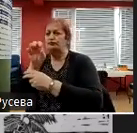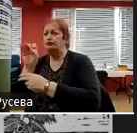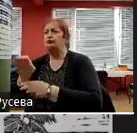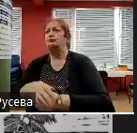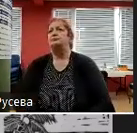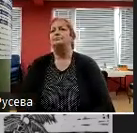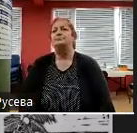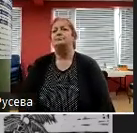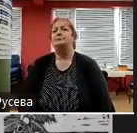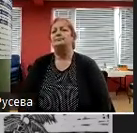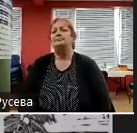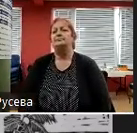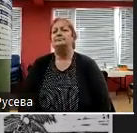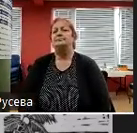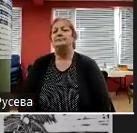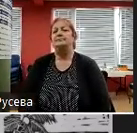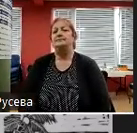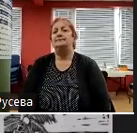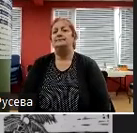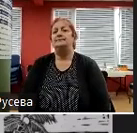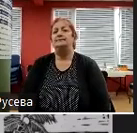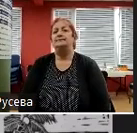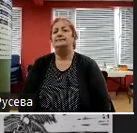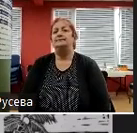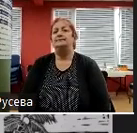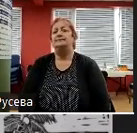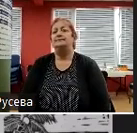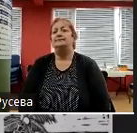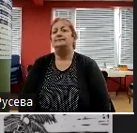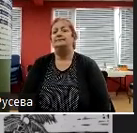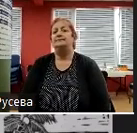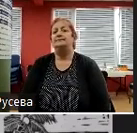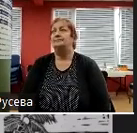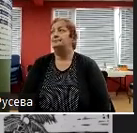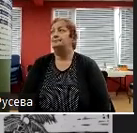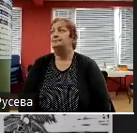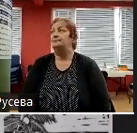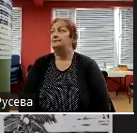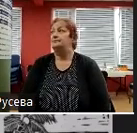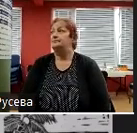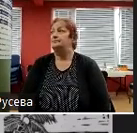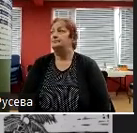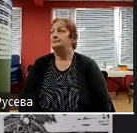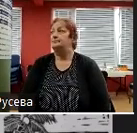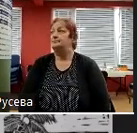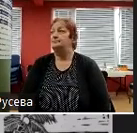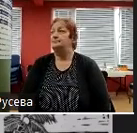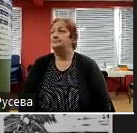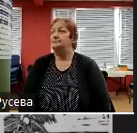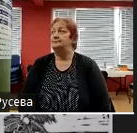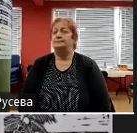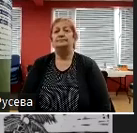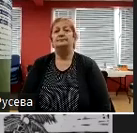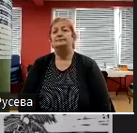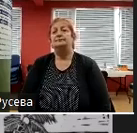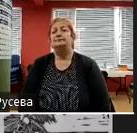Okay. Thank you. Yes, if you have a video recording of the meeting and